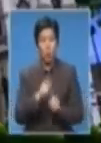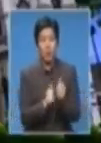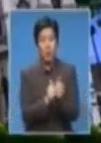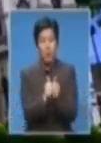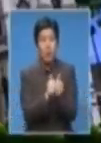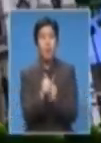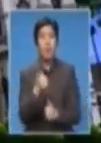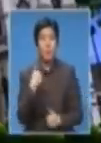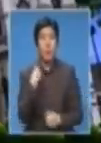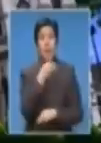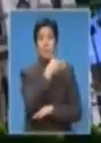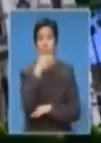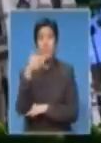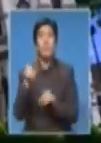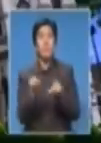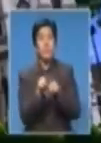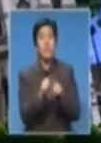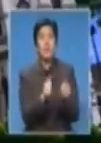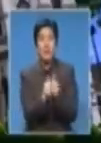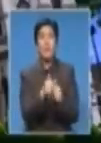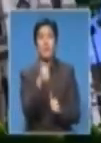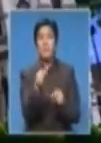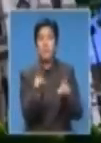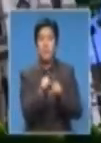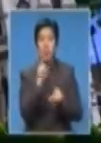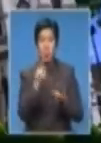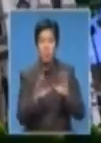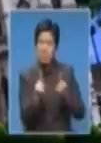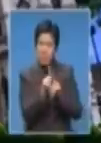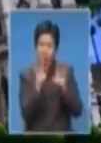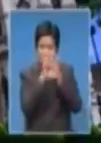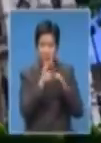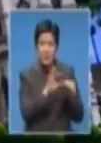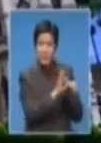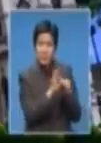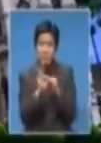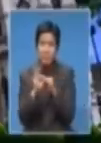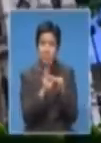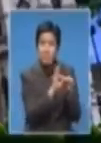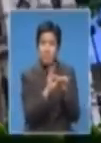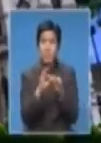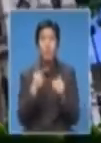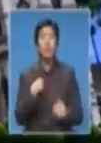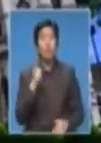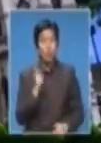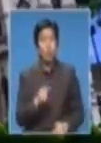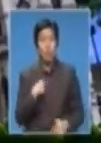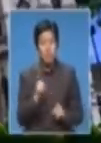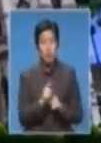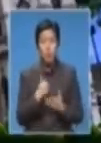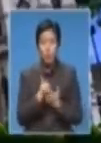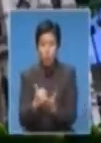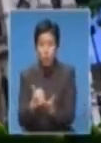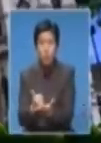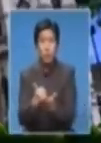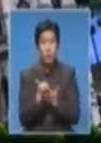นะครับกับนานาประเทศได้ด้วยเพราะมันต้องมีความเชื่อมโยงกันอยู่แล้วนะเพราะนั้นมันต้องพึ่งอาศัยพึ่งพาซึ่